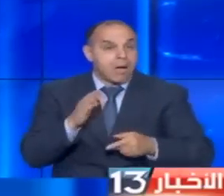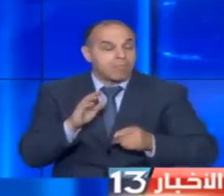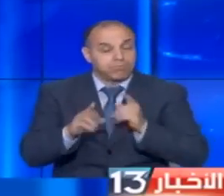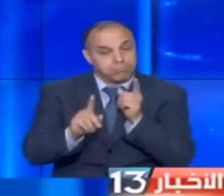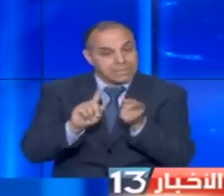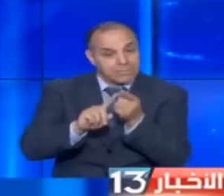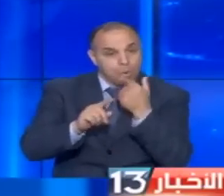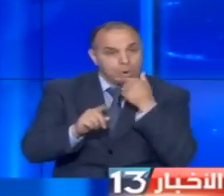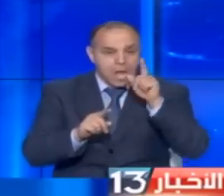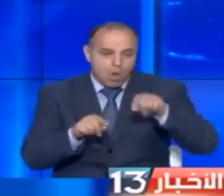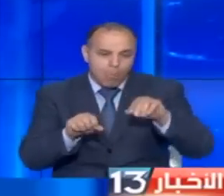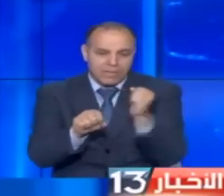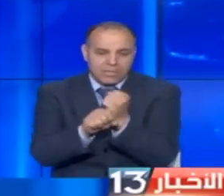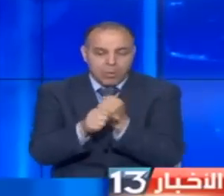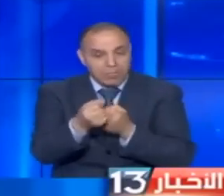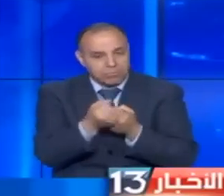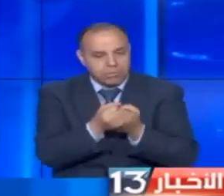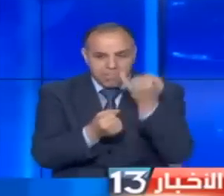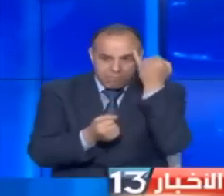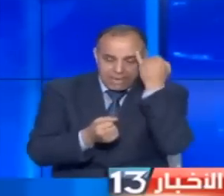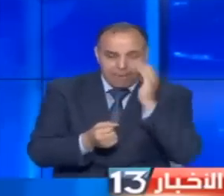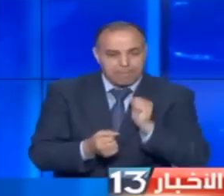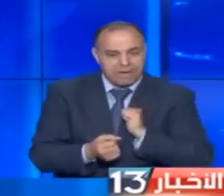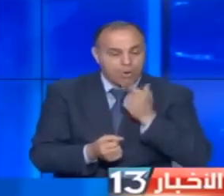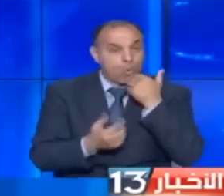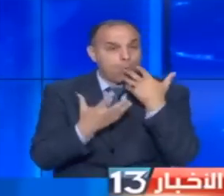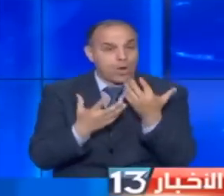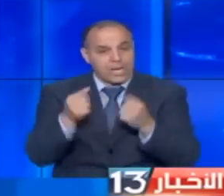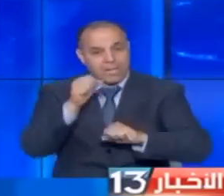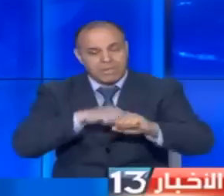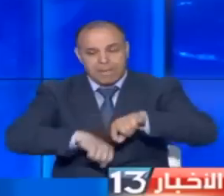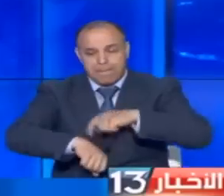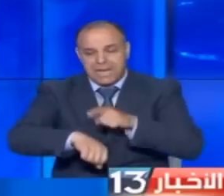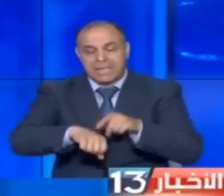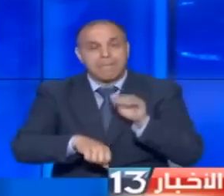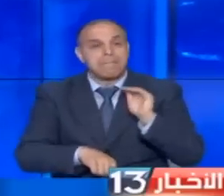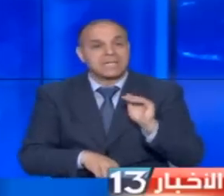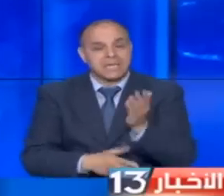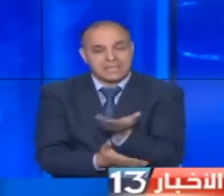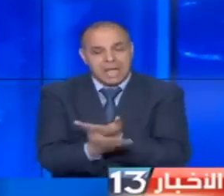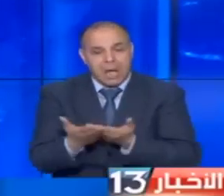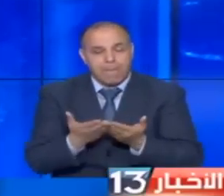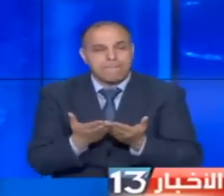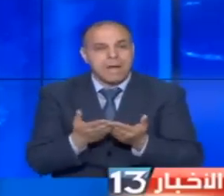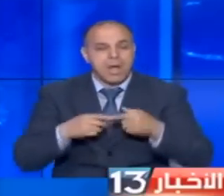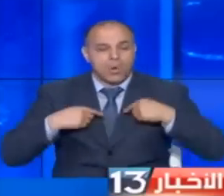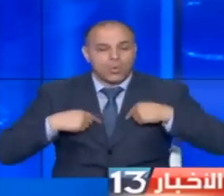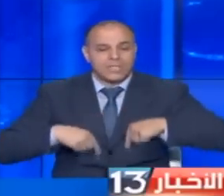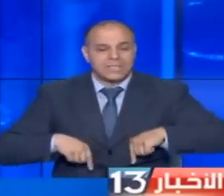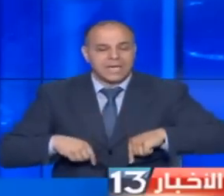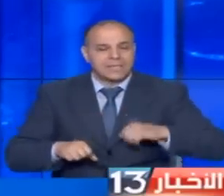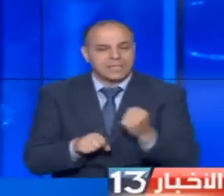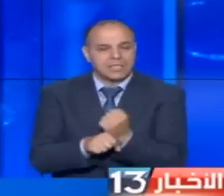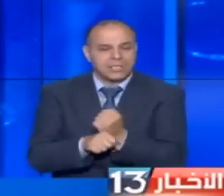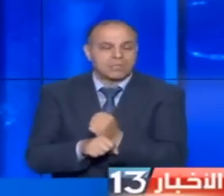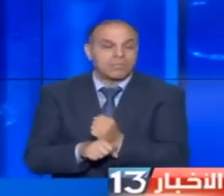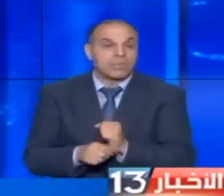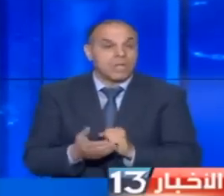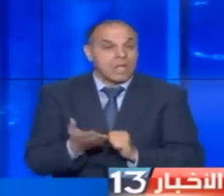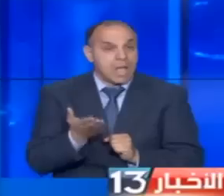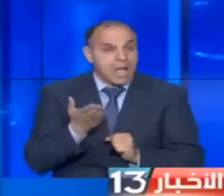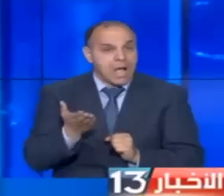خصوصيات يوم التشغيل ودفع المبادره الخاصه الذي نظمته بلديه المرسى بالتعاون مع وزاره التشغيل والتكوين المهني